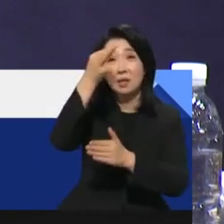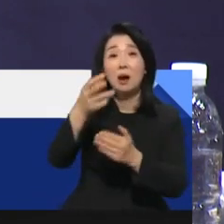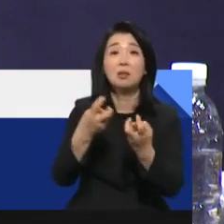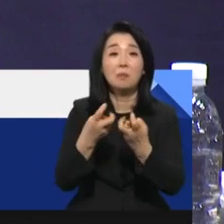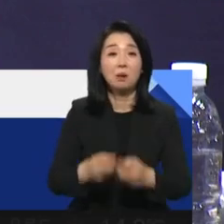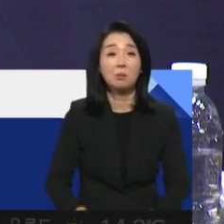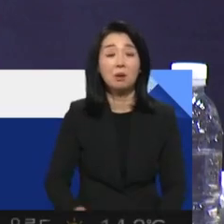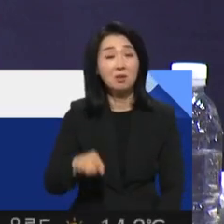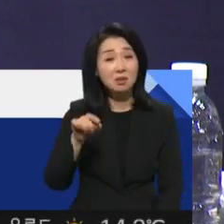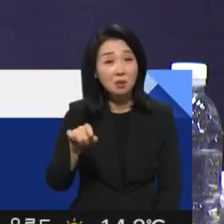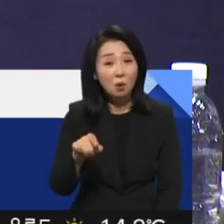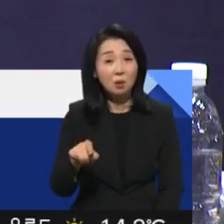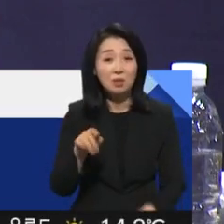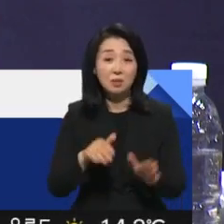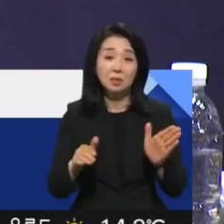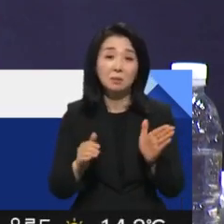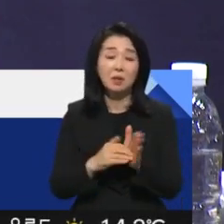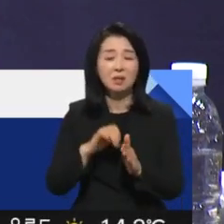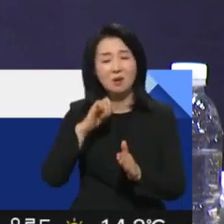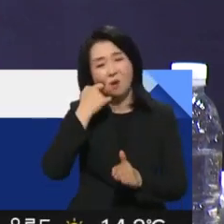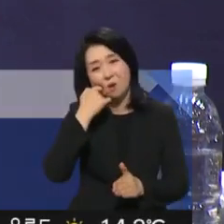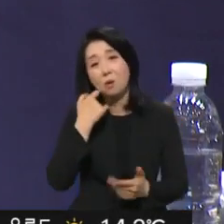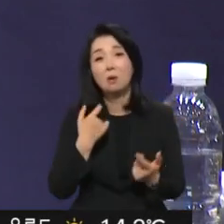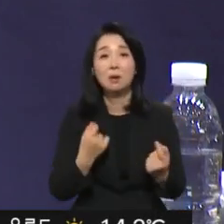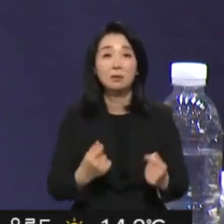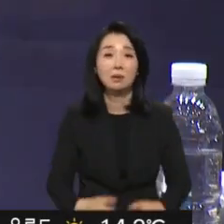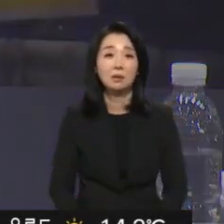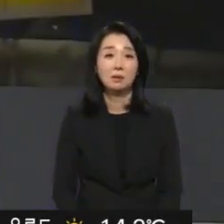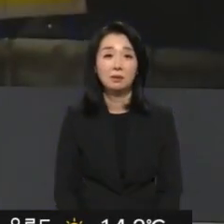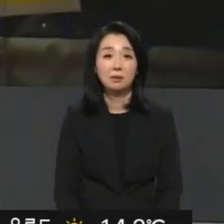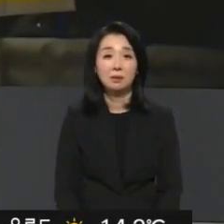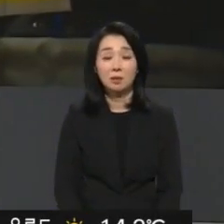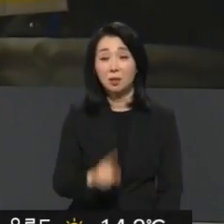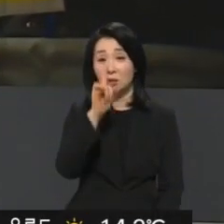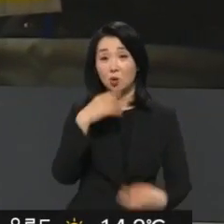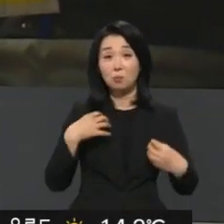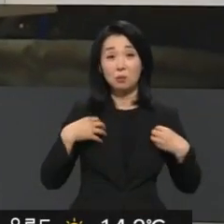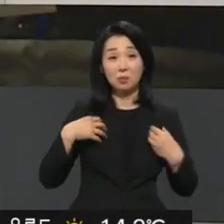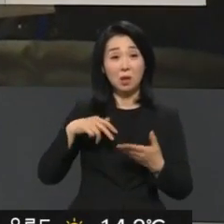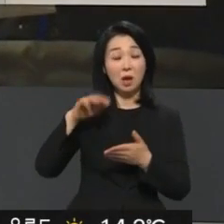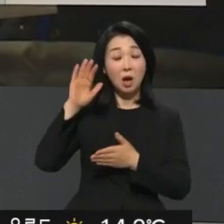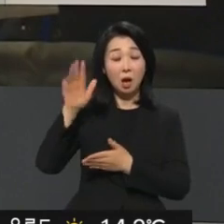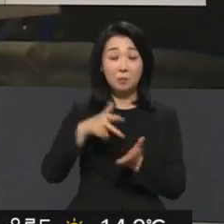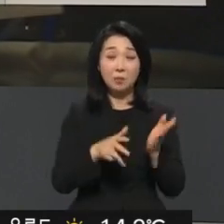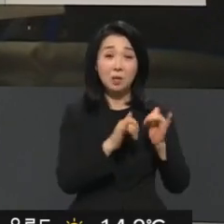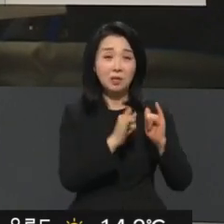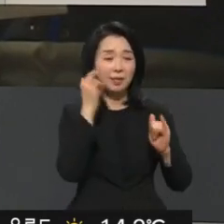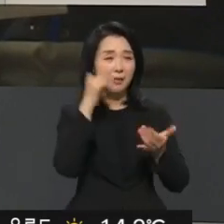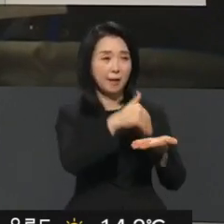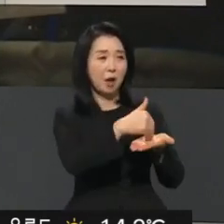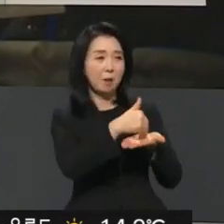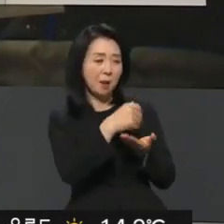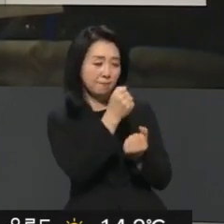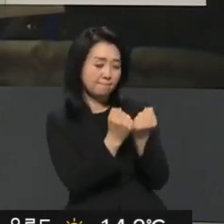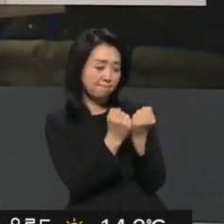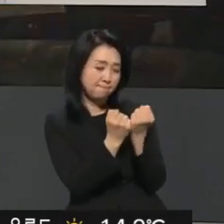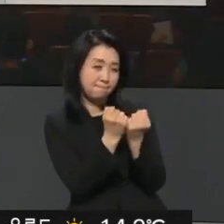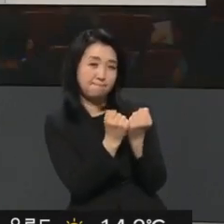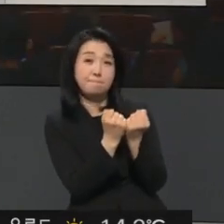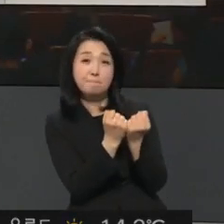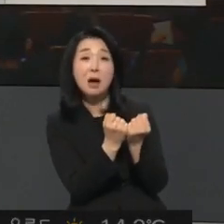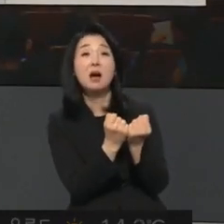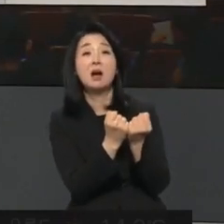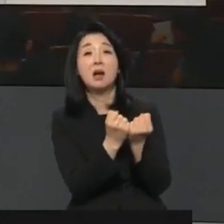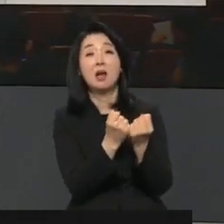방안입니다이 또한 현재까지는 어려워 보입니다 정부측은 앞으로 피해자들의 의견을 듣고 설